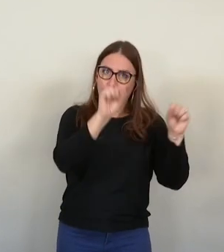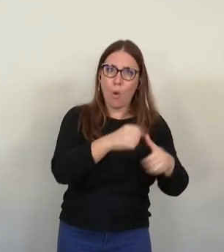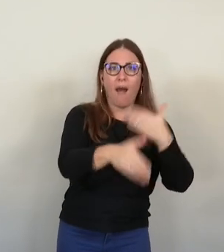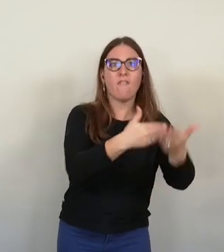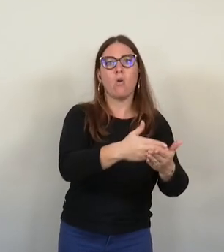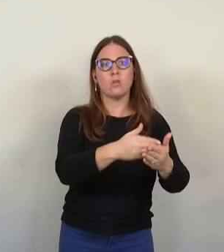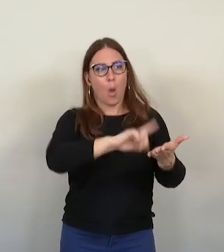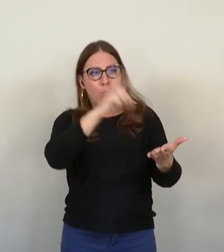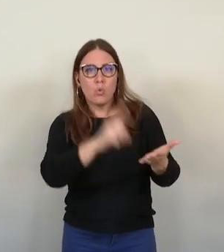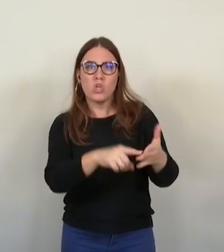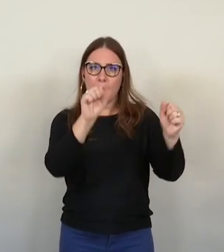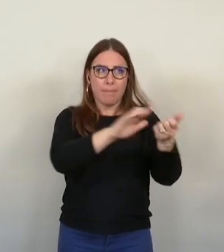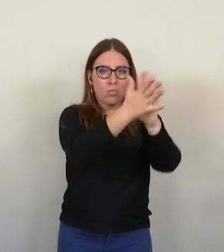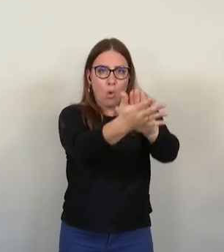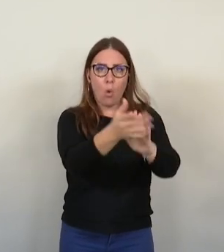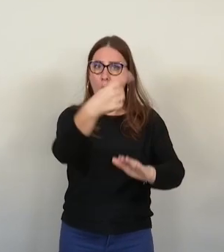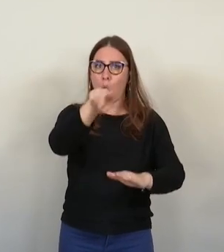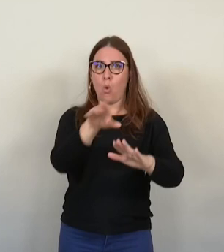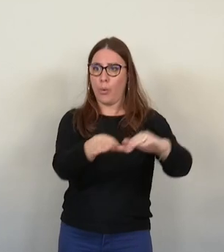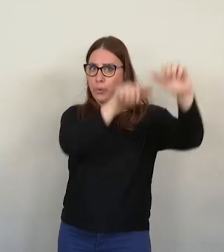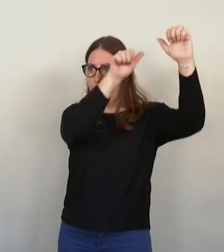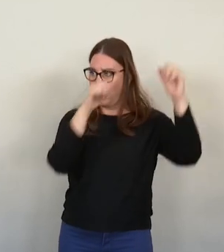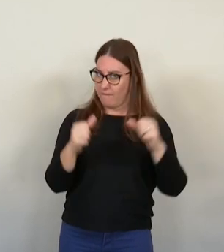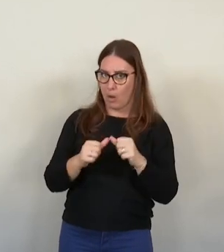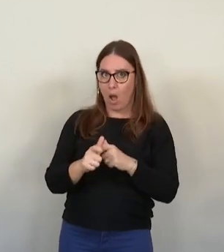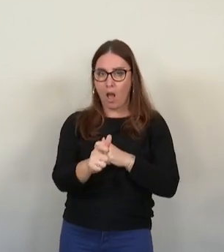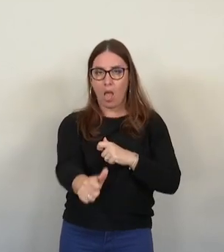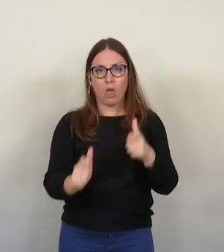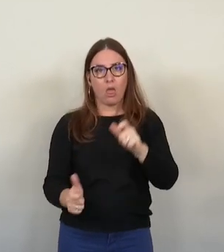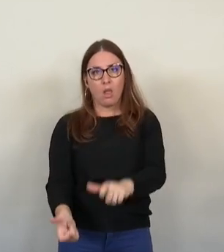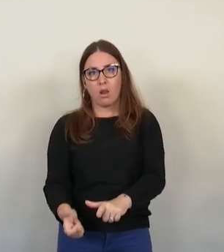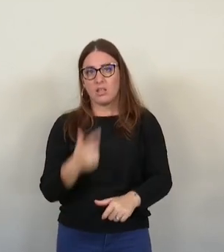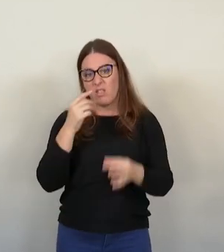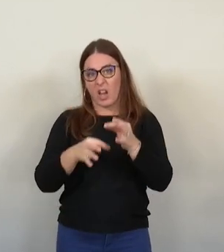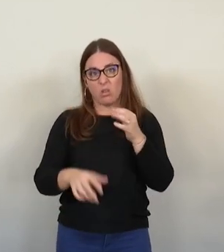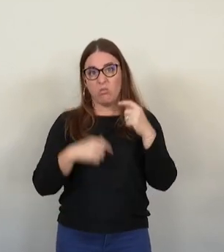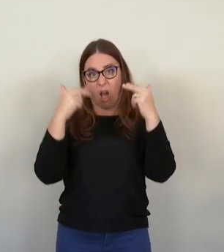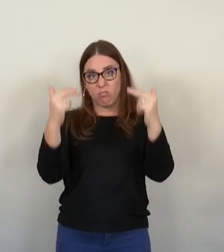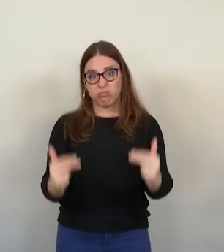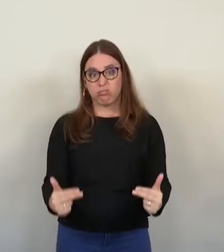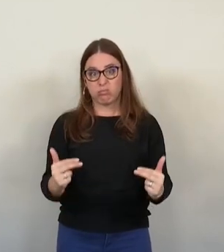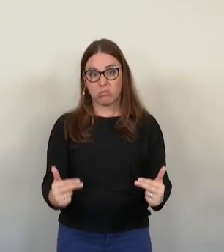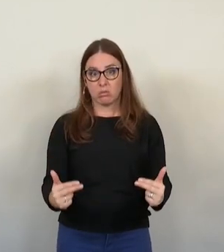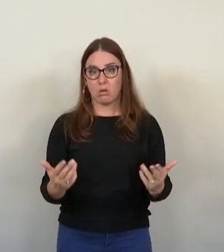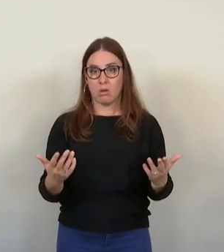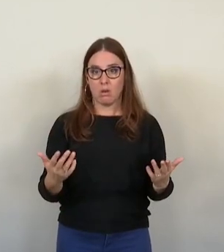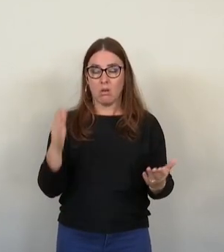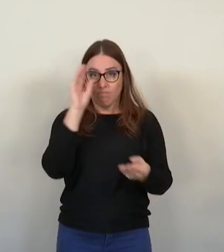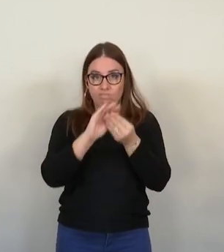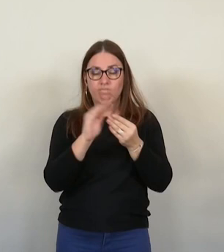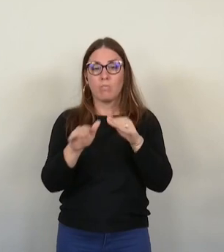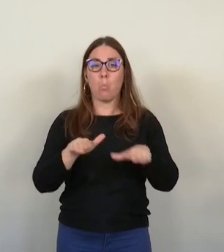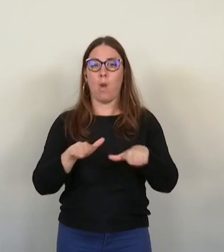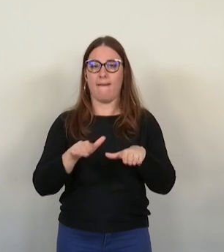moyens de changer un certain nombre de choses il se passera rien du tout et résultats seront très médiocres donc je je vraiment je m'interroge sur les moyens et à